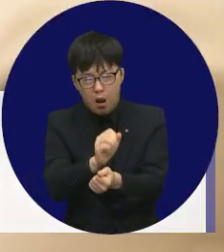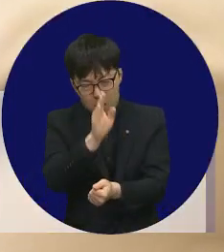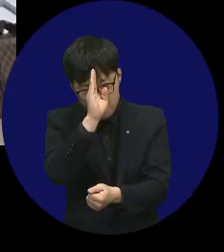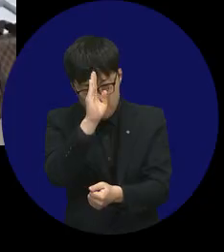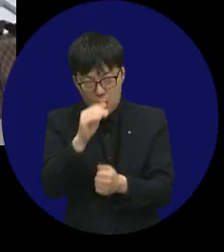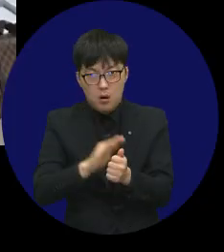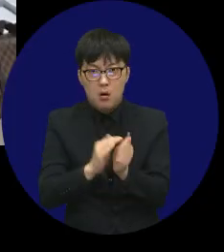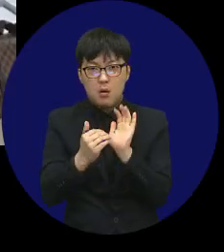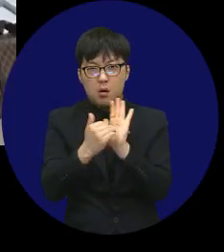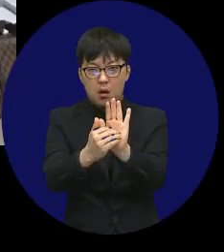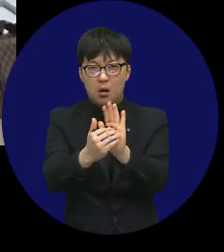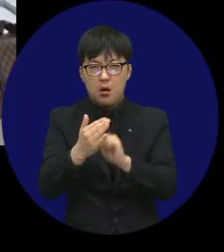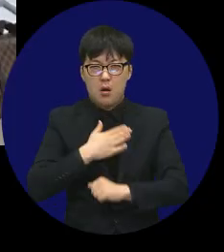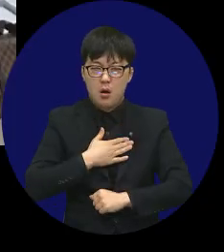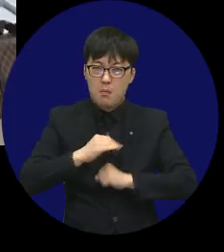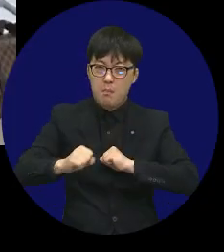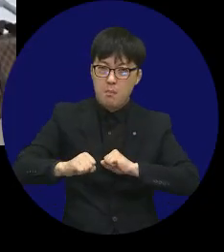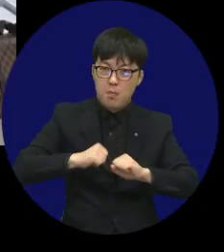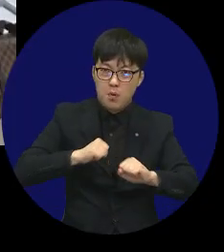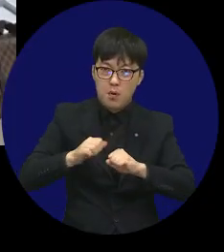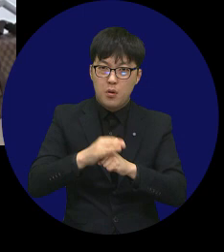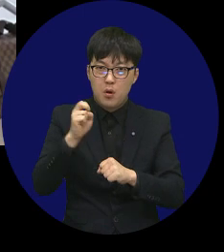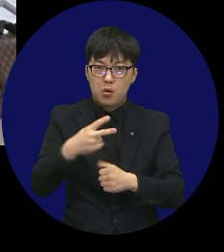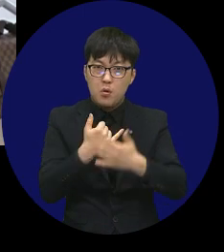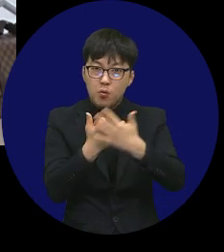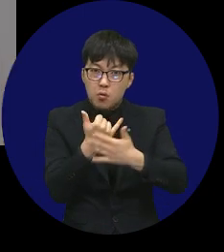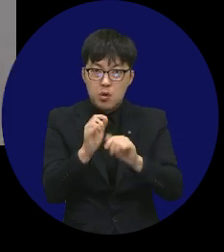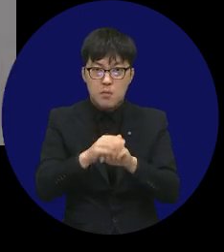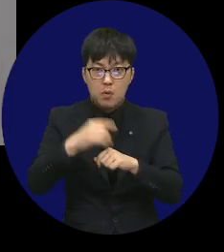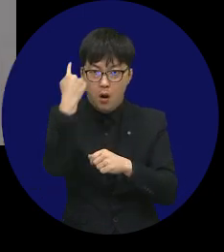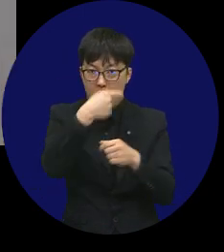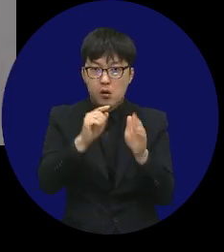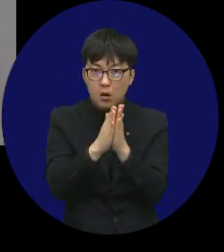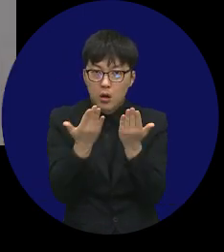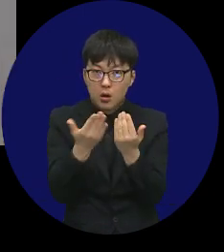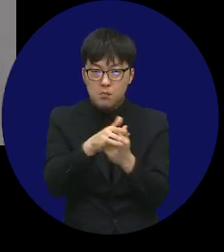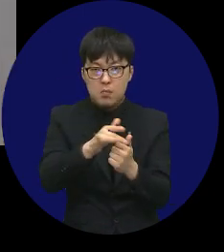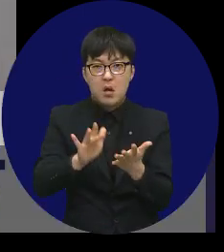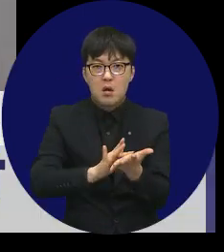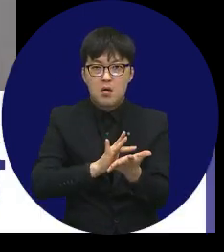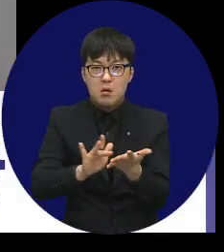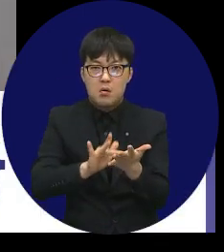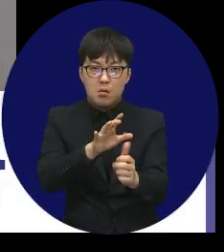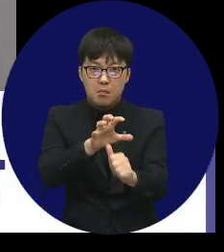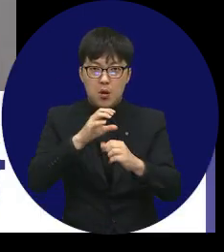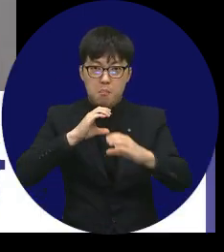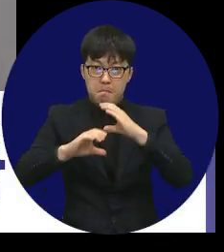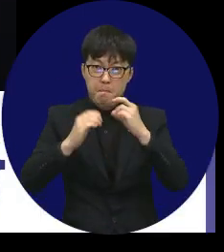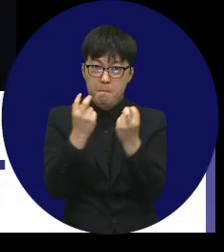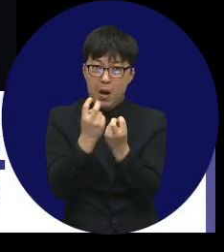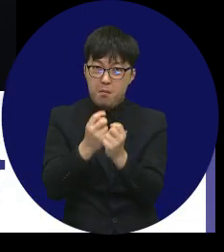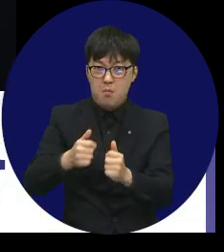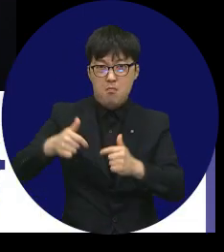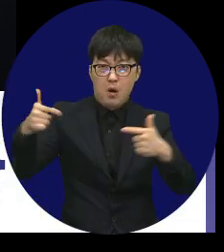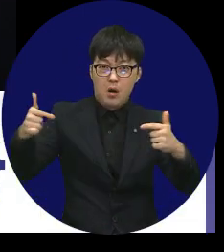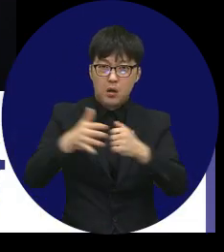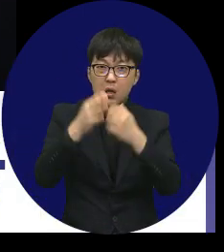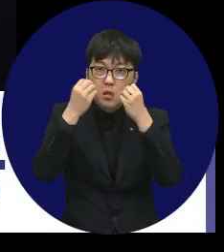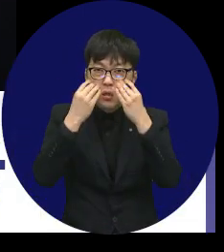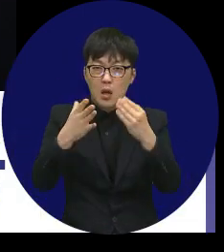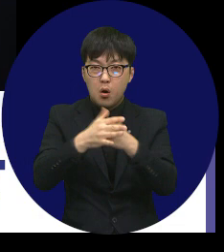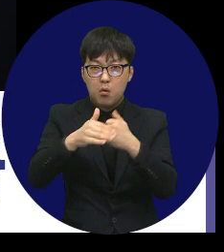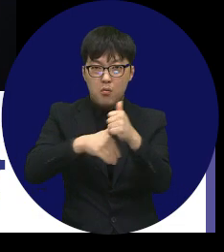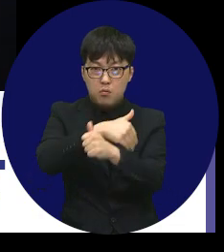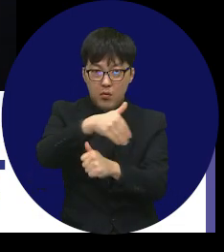자세와 유튜브, 페이스북 등 SNS를 통해 소통하는 방법이 많아지는 새로운 정치 환경 문화에서